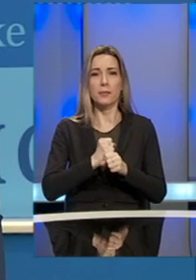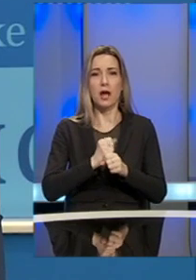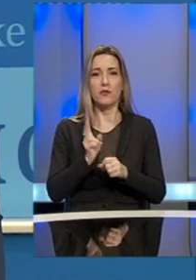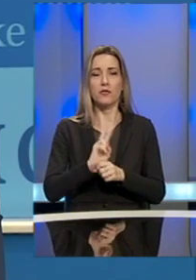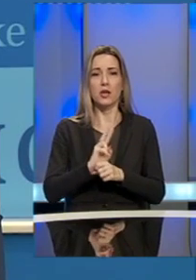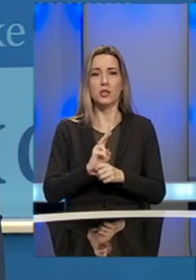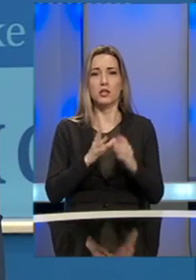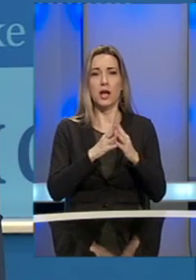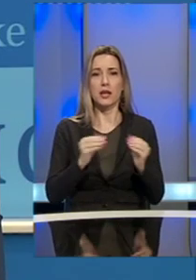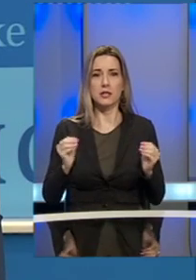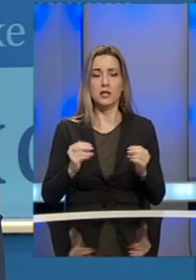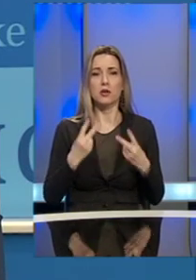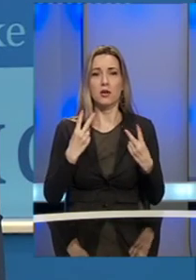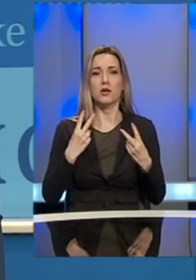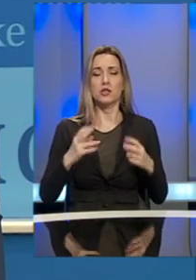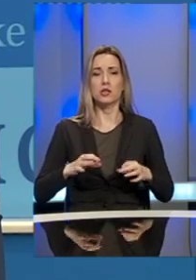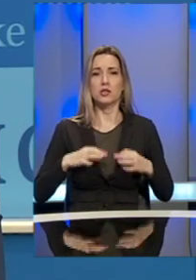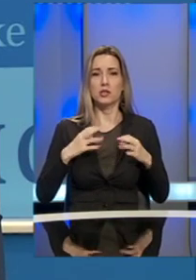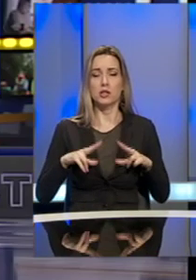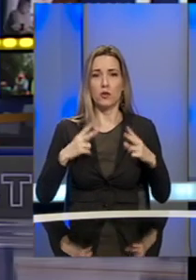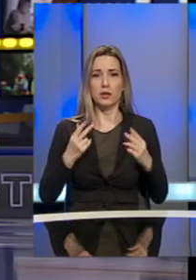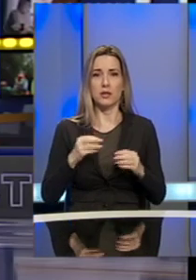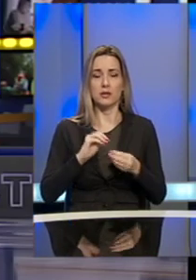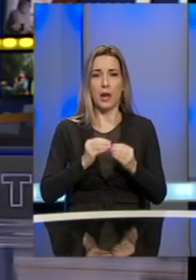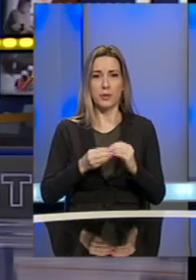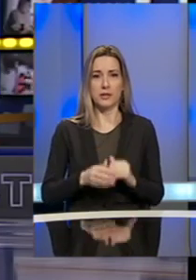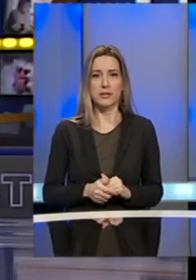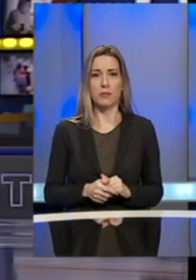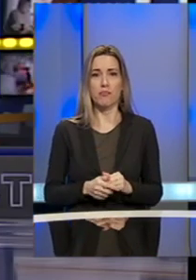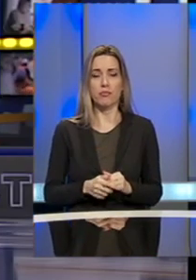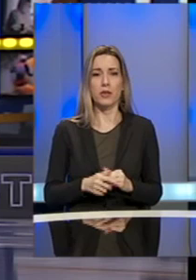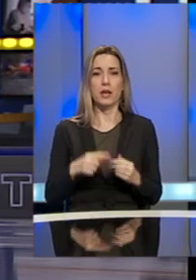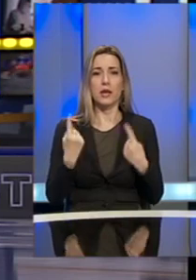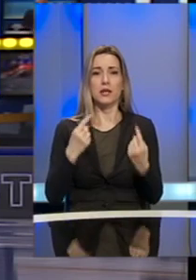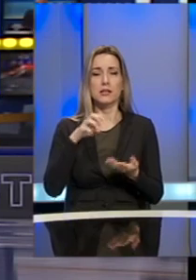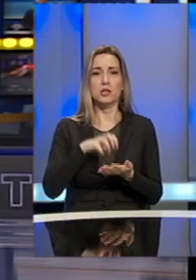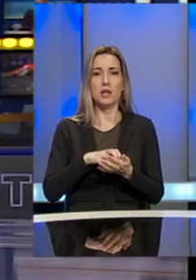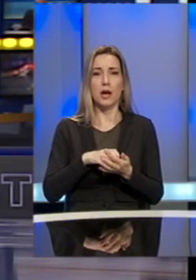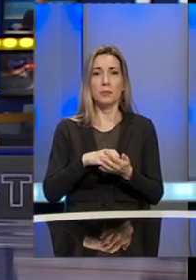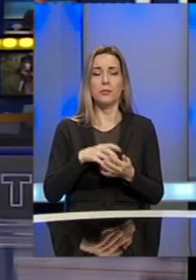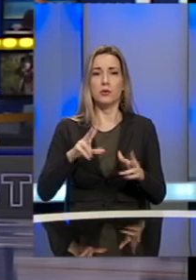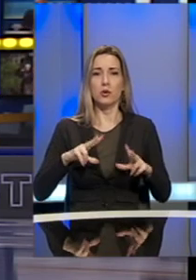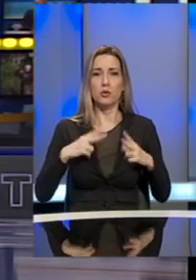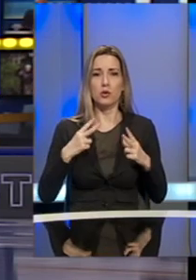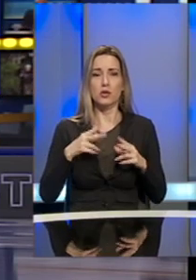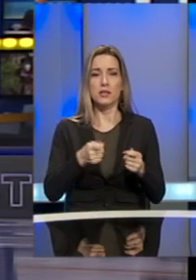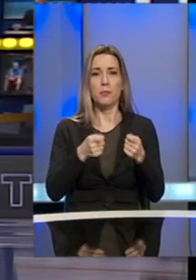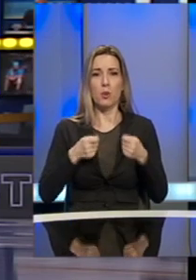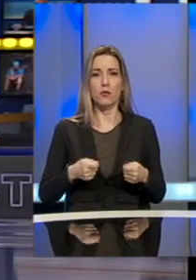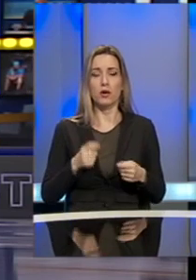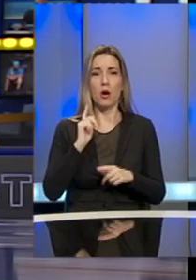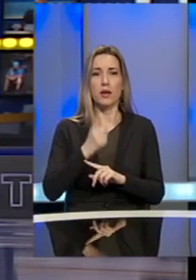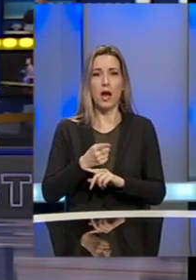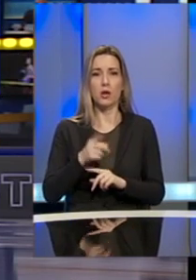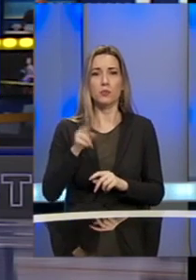vještačka nestašca osnovnih životnih namirnica. Krizni štab Livanjskog kantona rano jutros je povukao